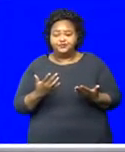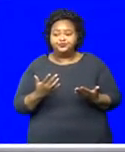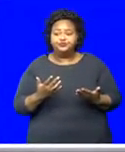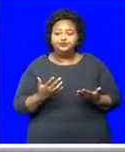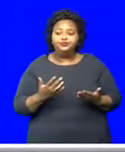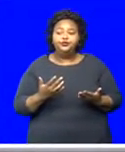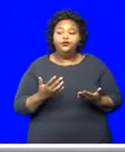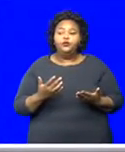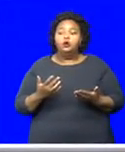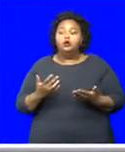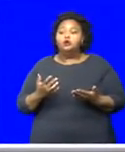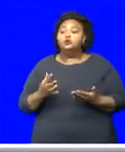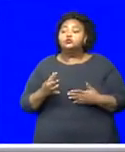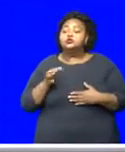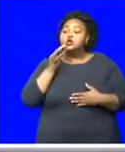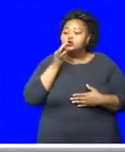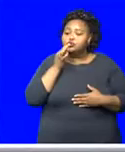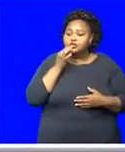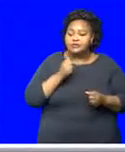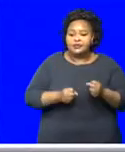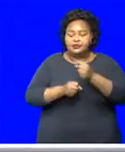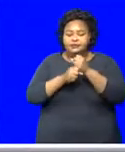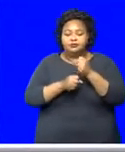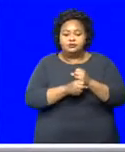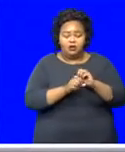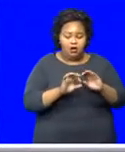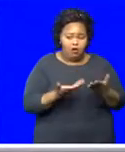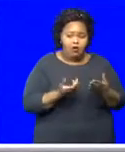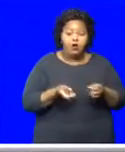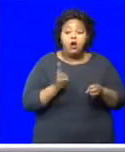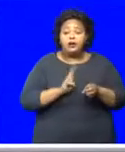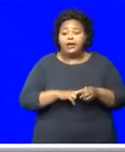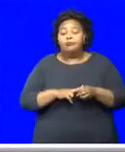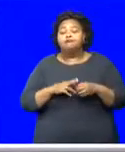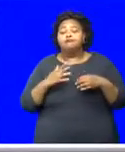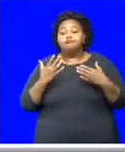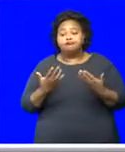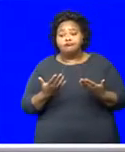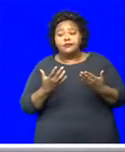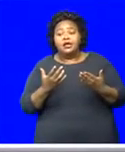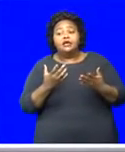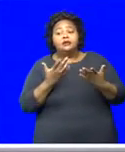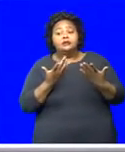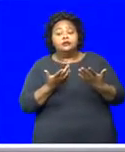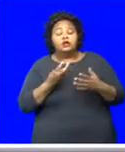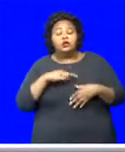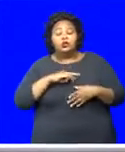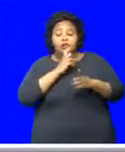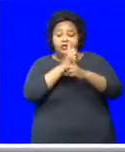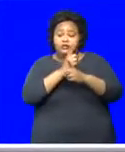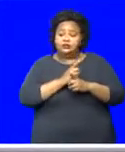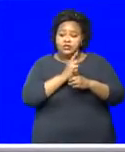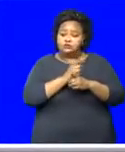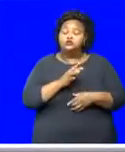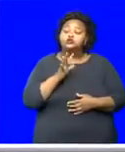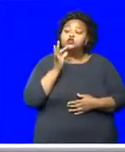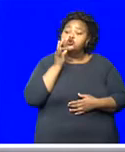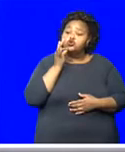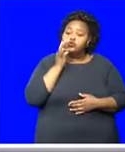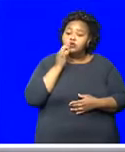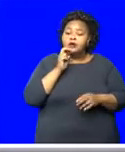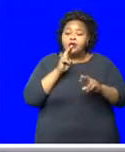ekuthi batibambisa njani bese ke sesikhulumisa indzaba yokuthi insha ayithole lisito etikweni